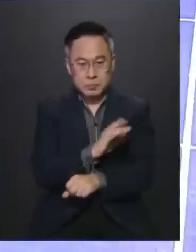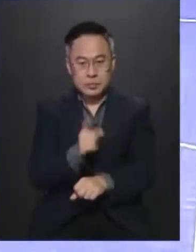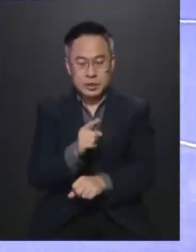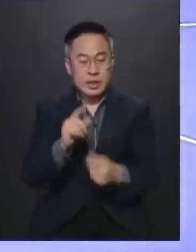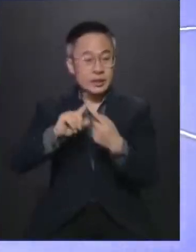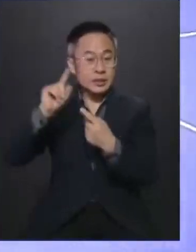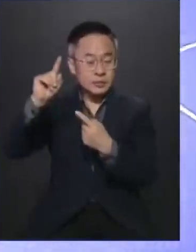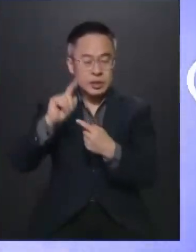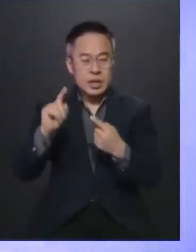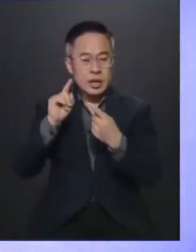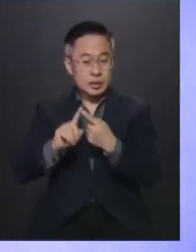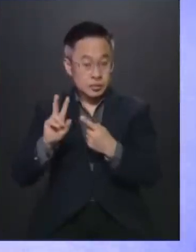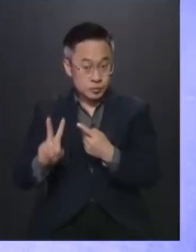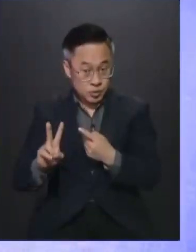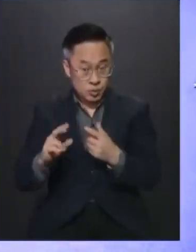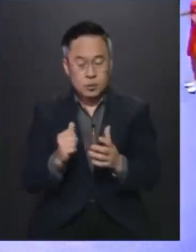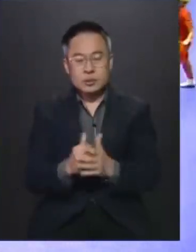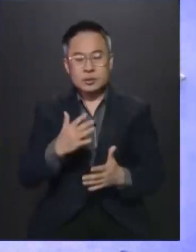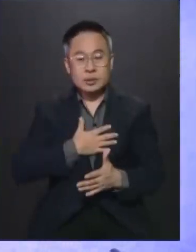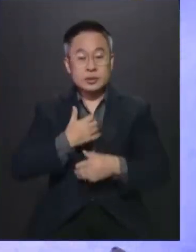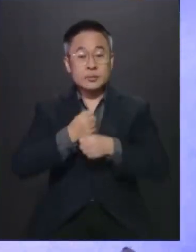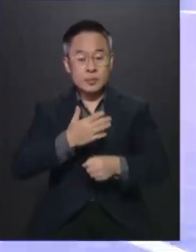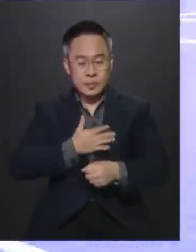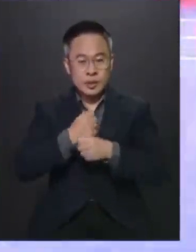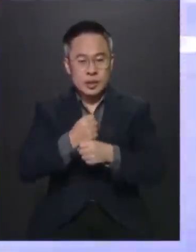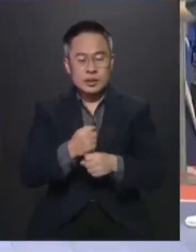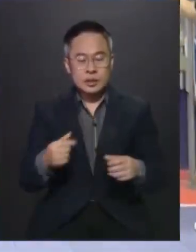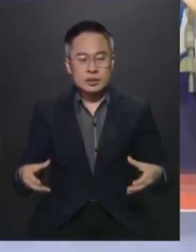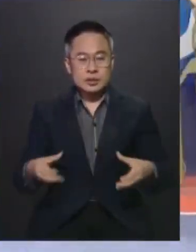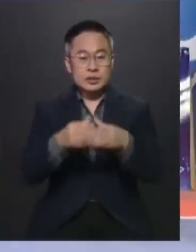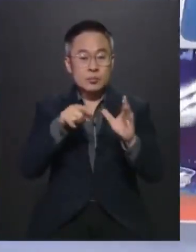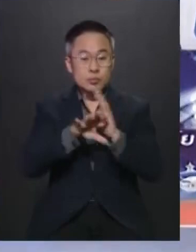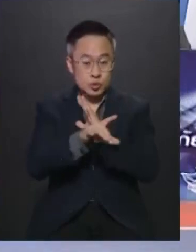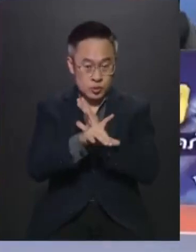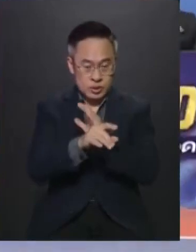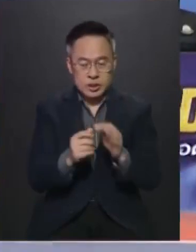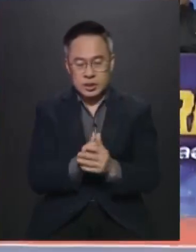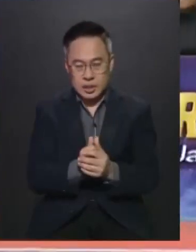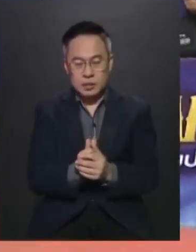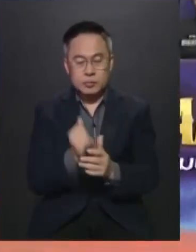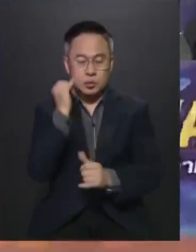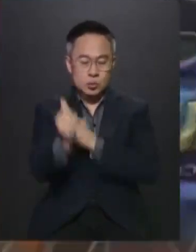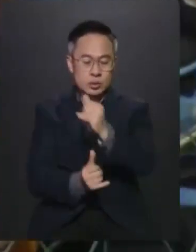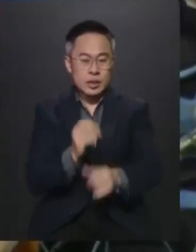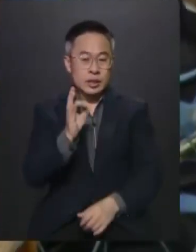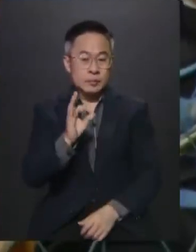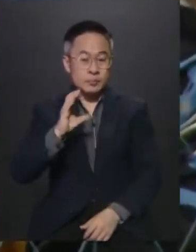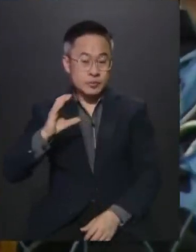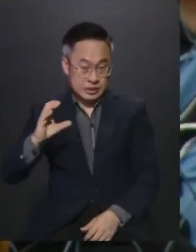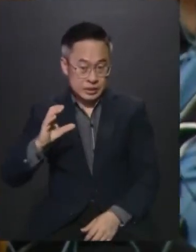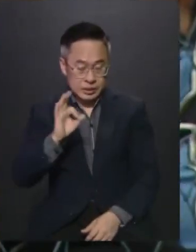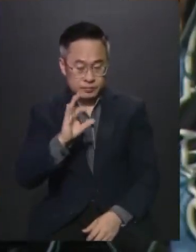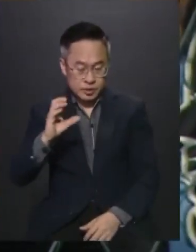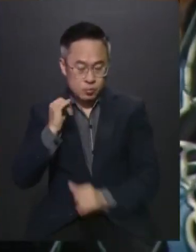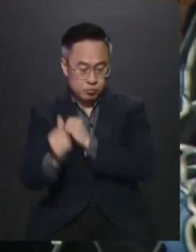อันดับ 2ครับที่มีแฟนบอลทีมเย้าเข้าไปชมเกมมากที่สุดก็คือบูเวฟชนบุรีนะครับที่สนามบู Waveอารนนะฮะผู้เข้าชมเกมมากที่สุดคือ